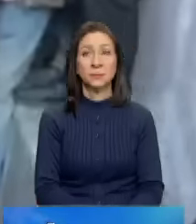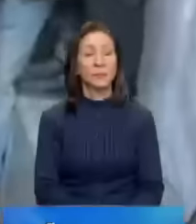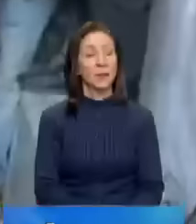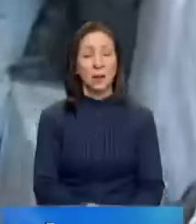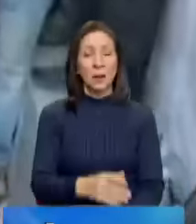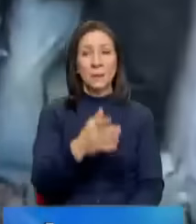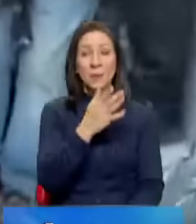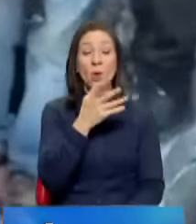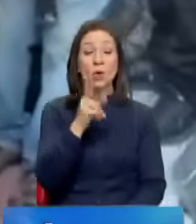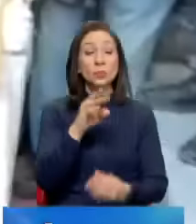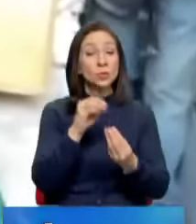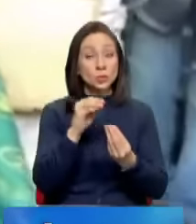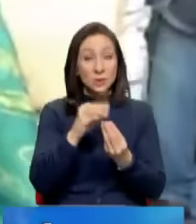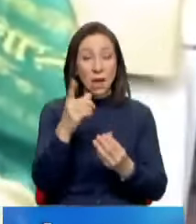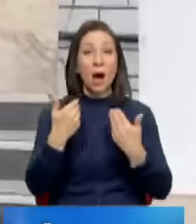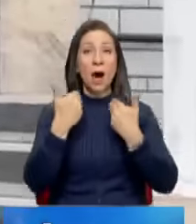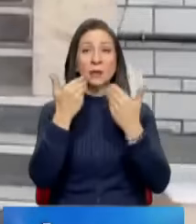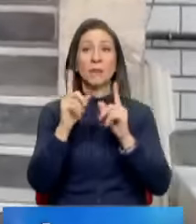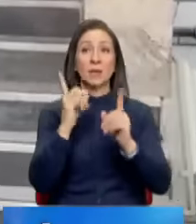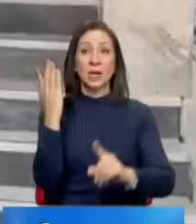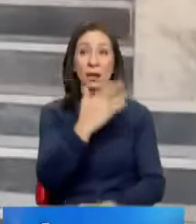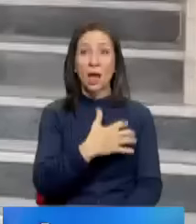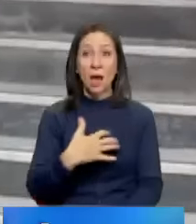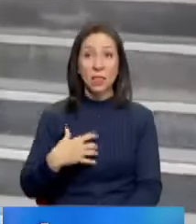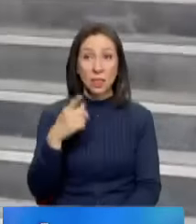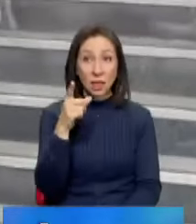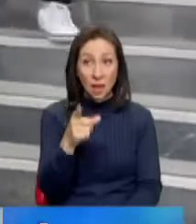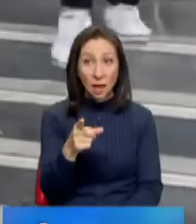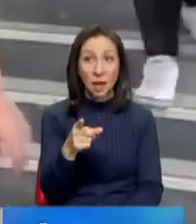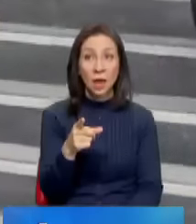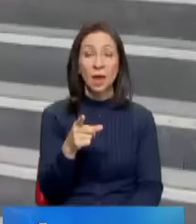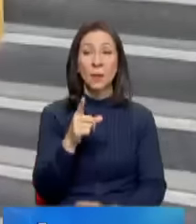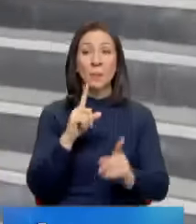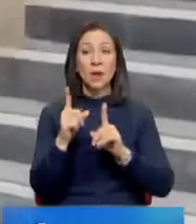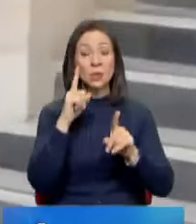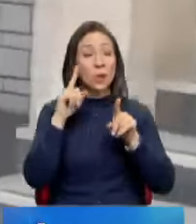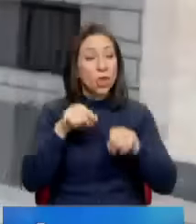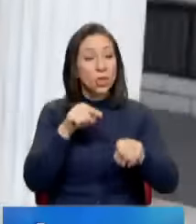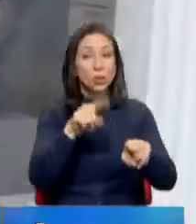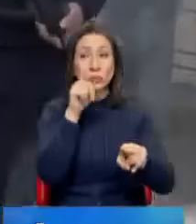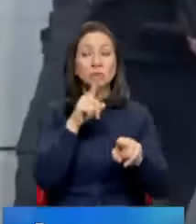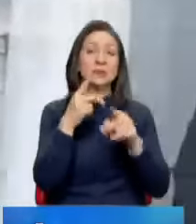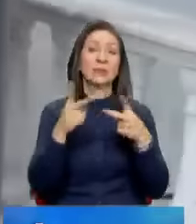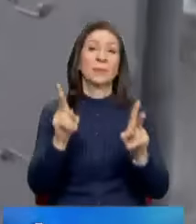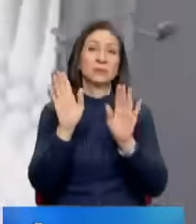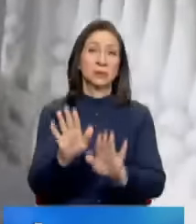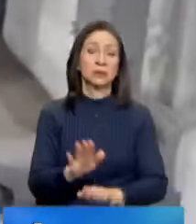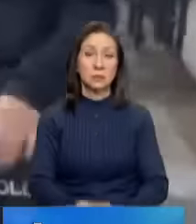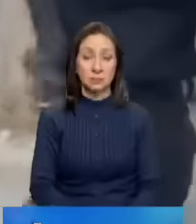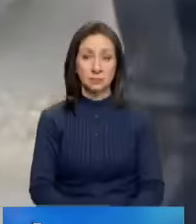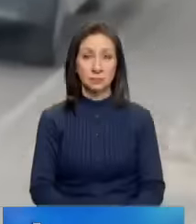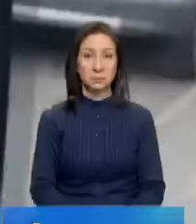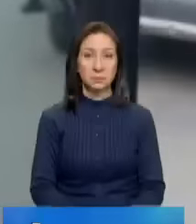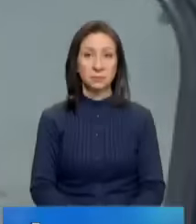Taksirle ölüme sebep olma suçlamasıyla hakim karşısına çıkan anne Melisa Sinem Akçan adli kontrol şartıyla serbest bırakıldı.